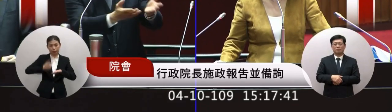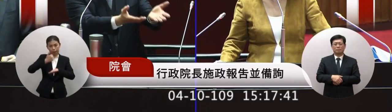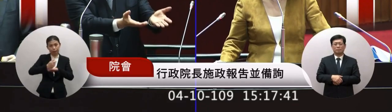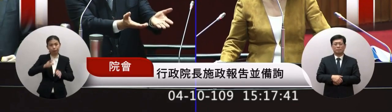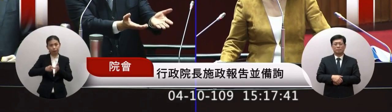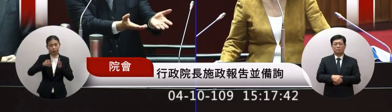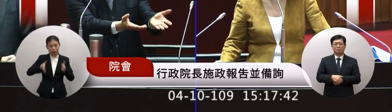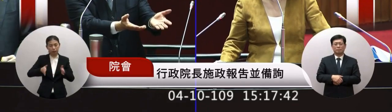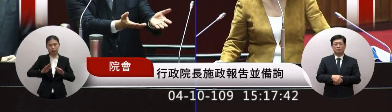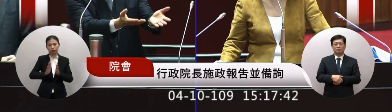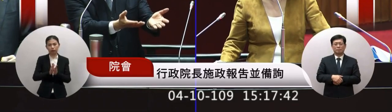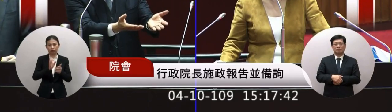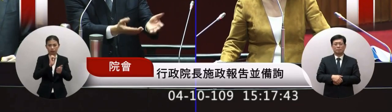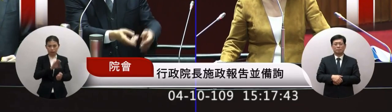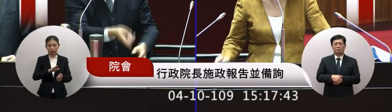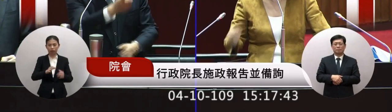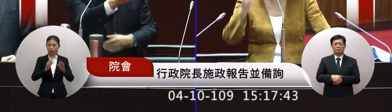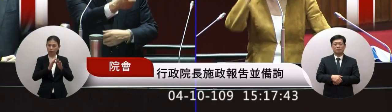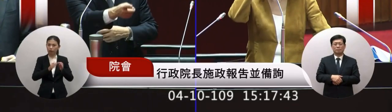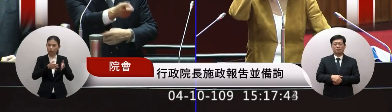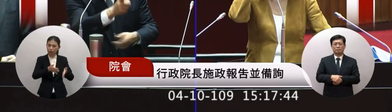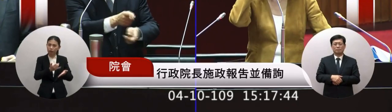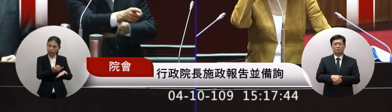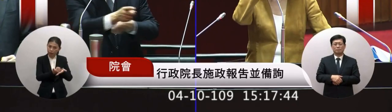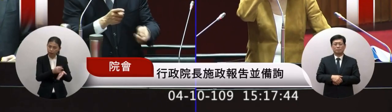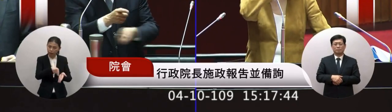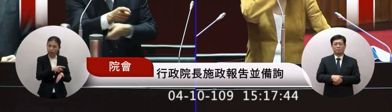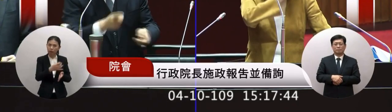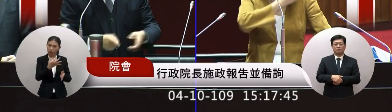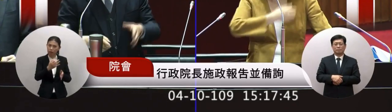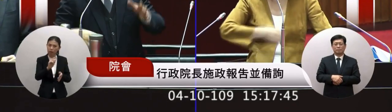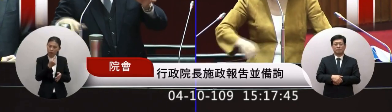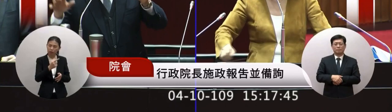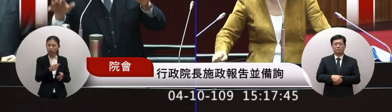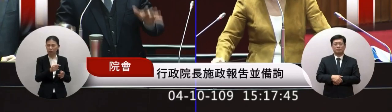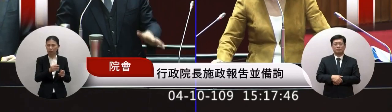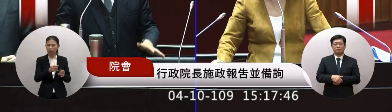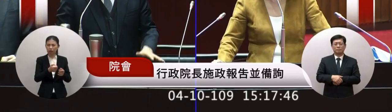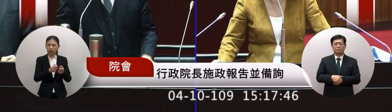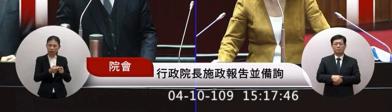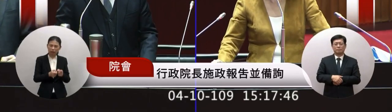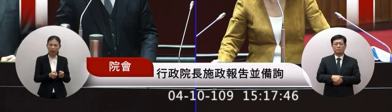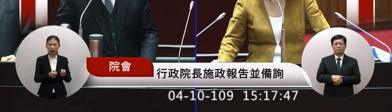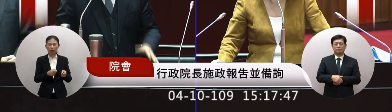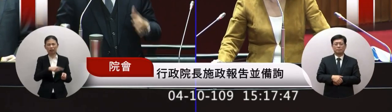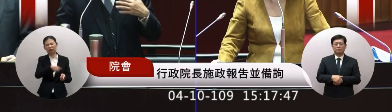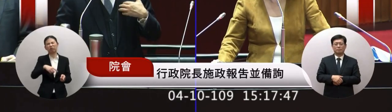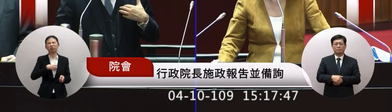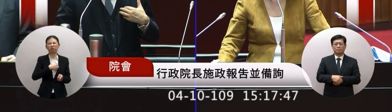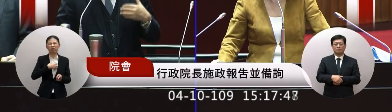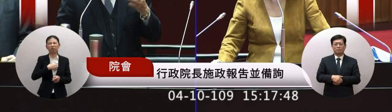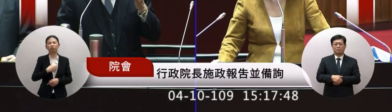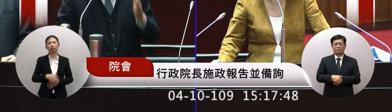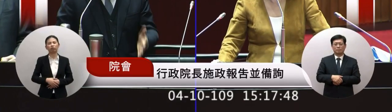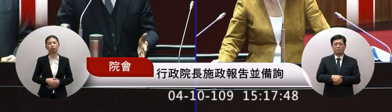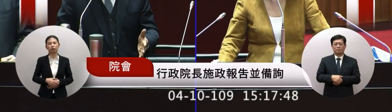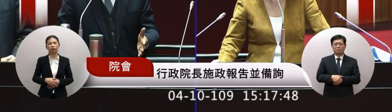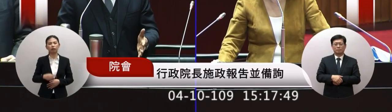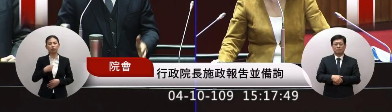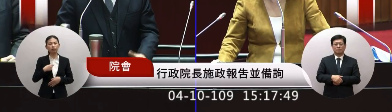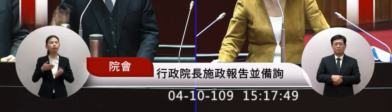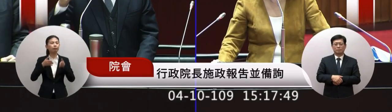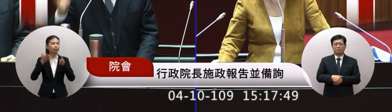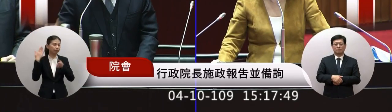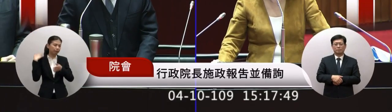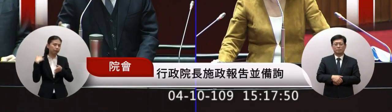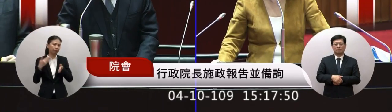在客户这个钱，还问他今天你这个钱哪里来，什么时候弄得怨声载道。所以我也曾就这一个